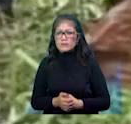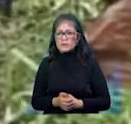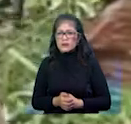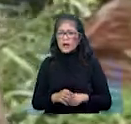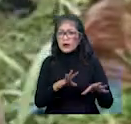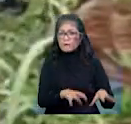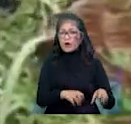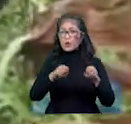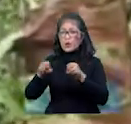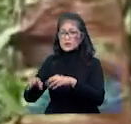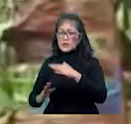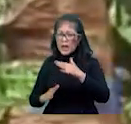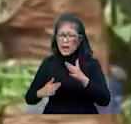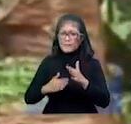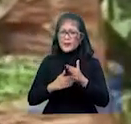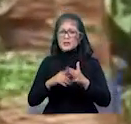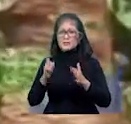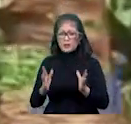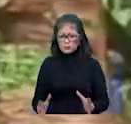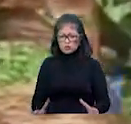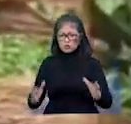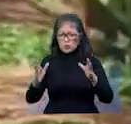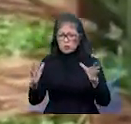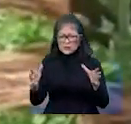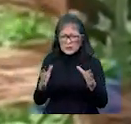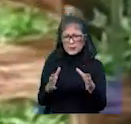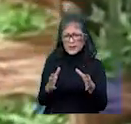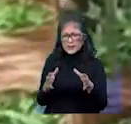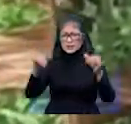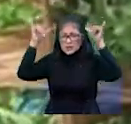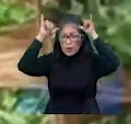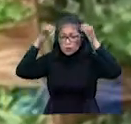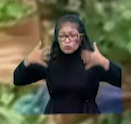Evakuasi sempat terkendala dari lubang sumur yang sempit sementara badan sapi cukup besar.